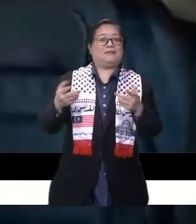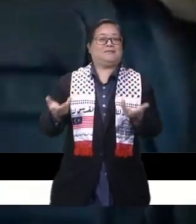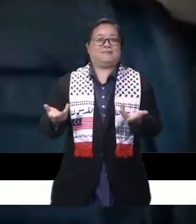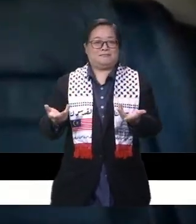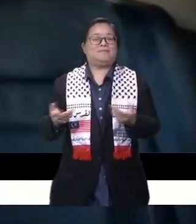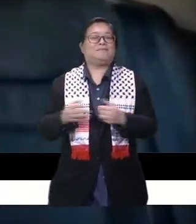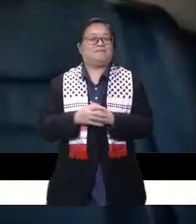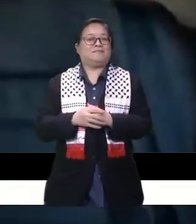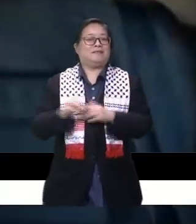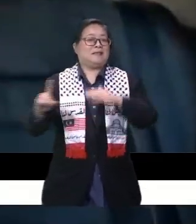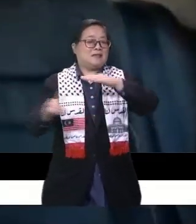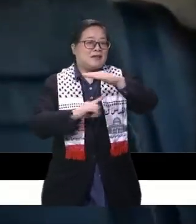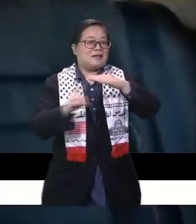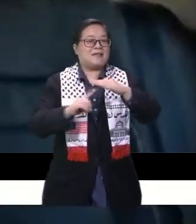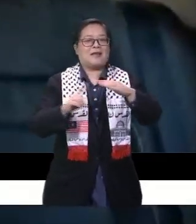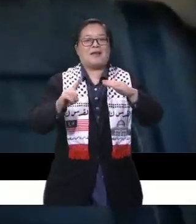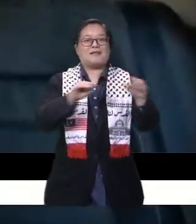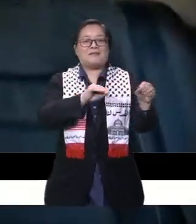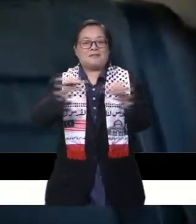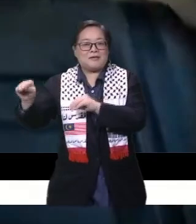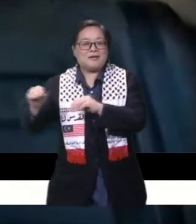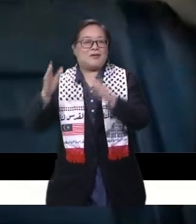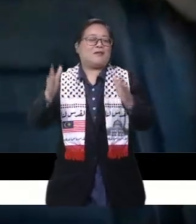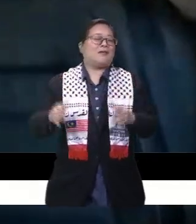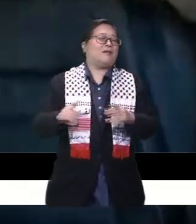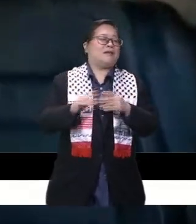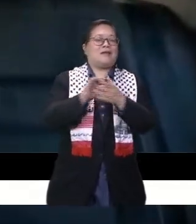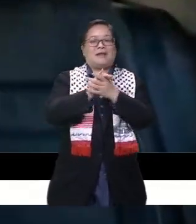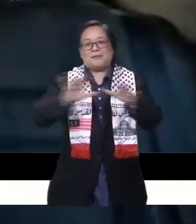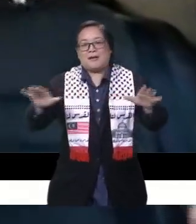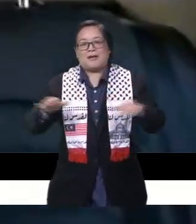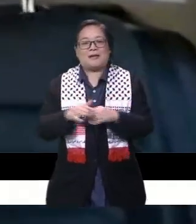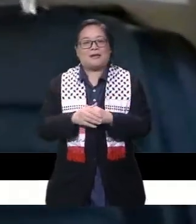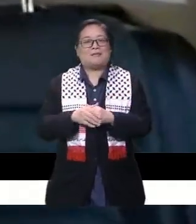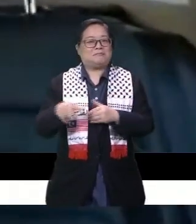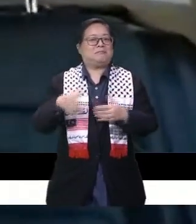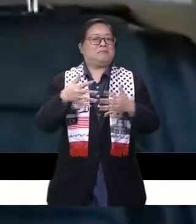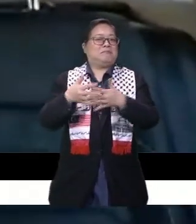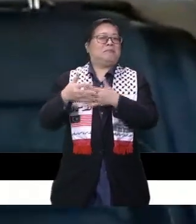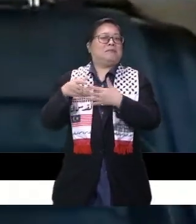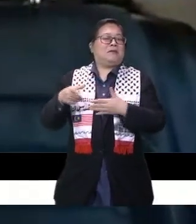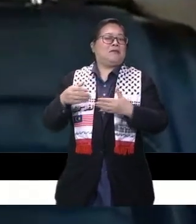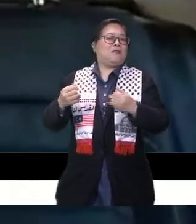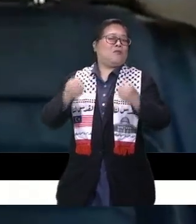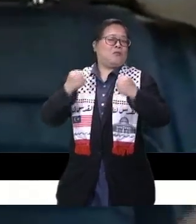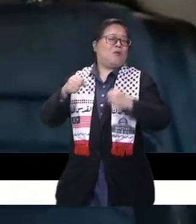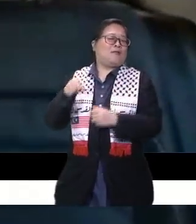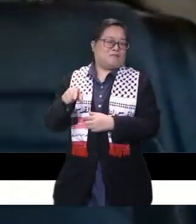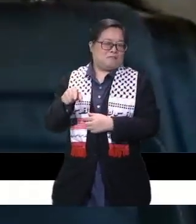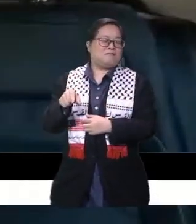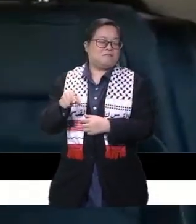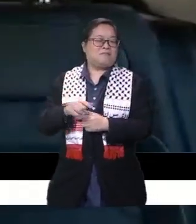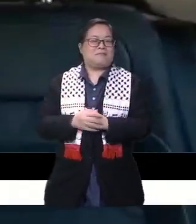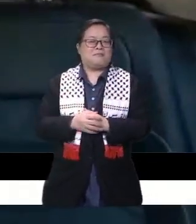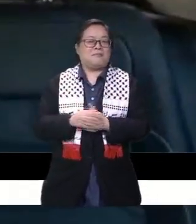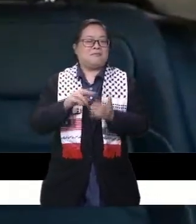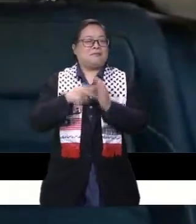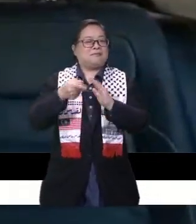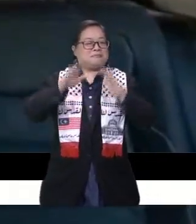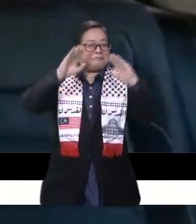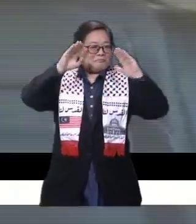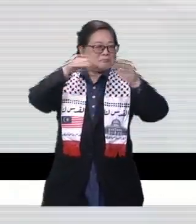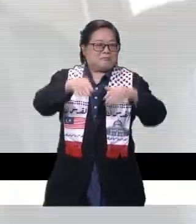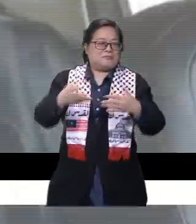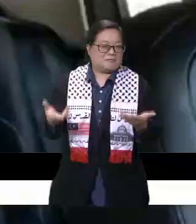dalam hal dasar imigran dasar keselamatan dasar menjadikan Amerika lebih kuat lagi ianya lebih menjurus